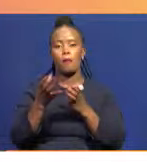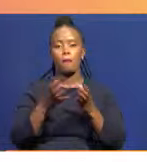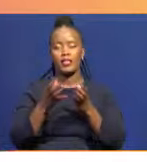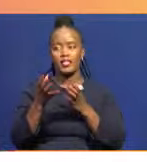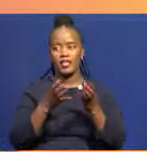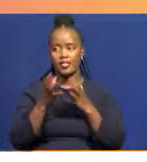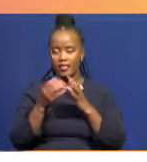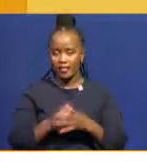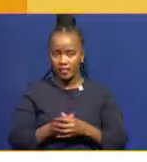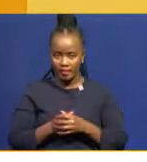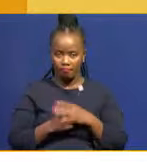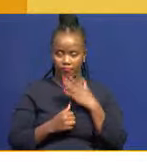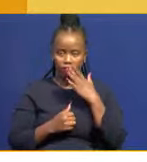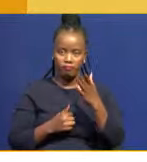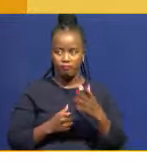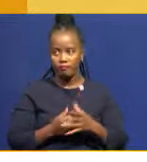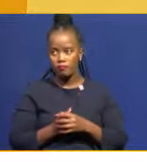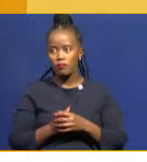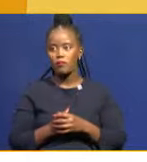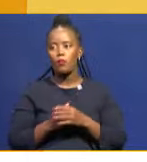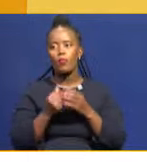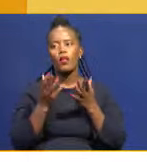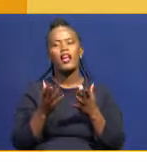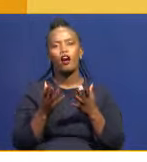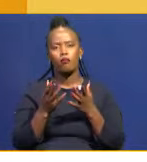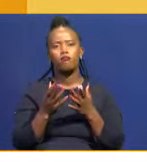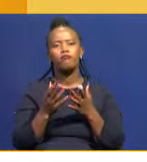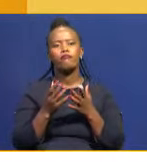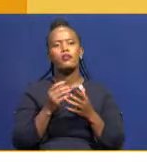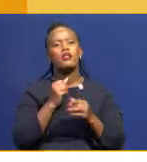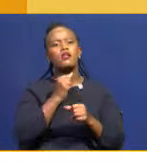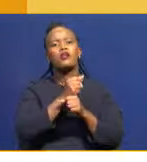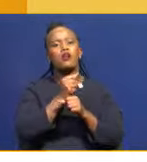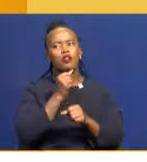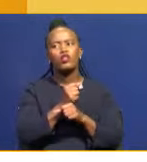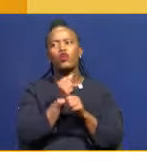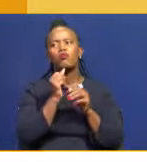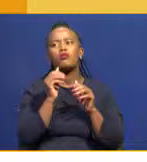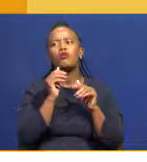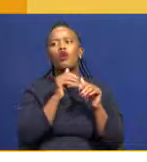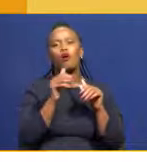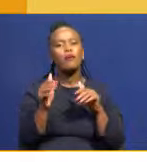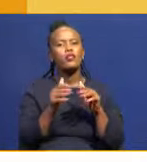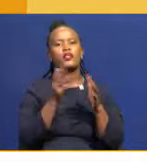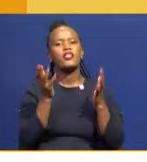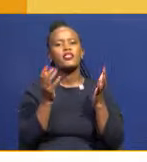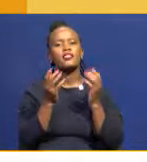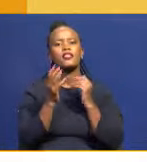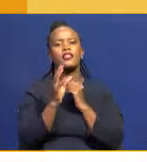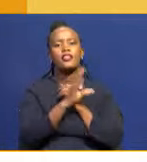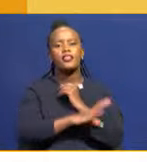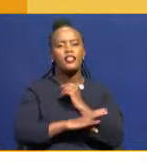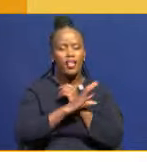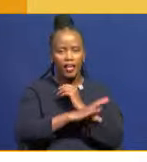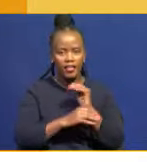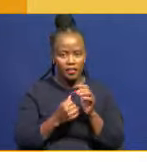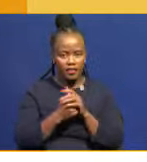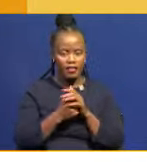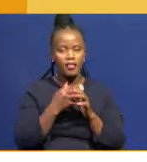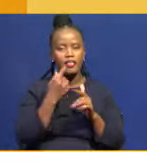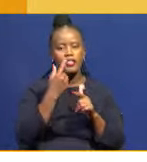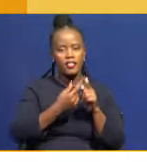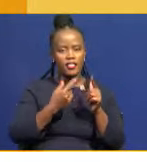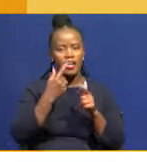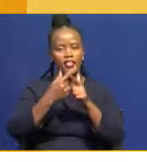kwako. Naam, je, nafasi, tukizungumzia nafasi za ajira hapa nchini, kila mwaka